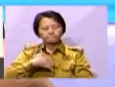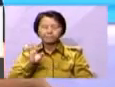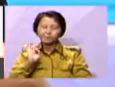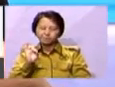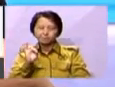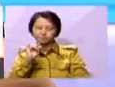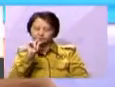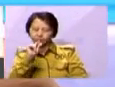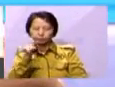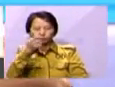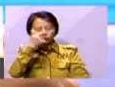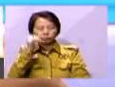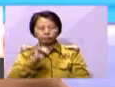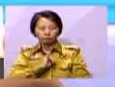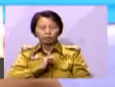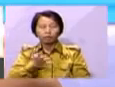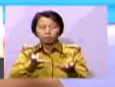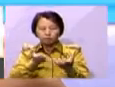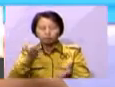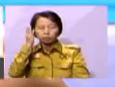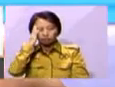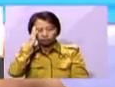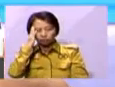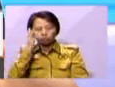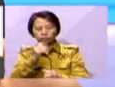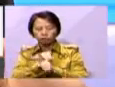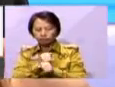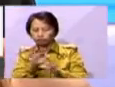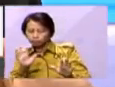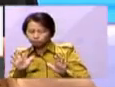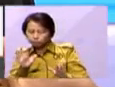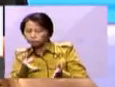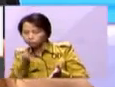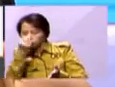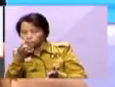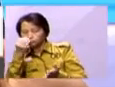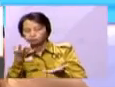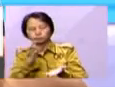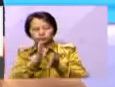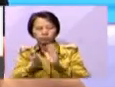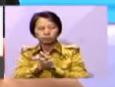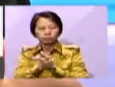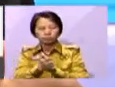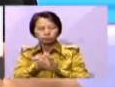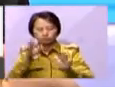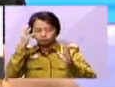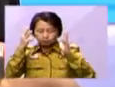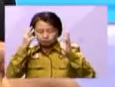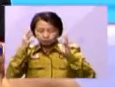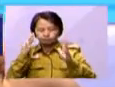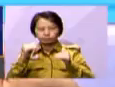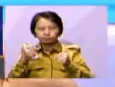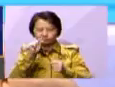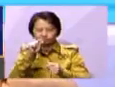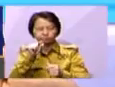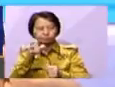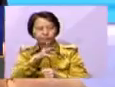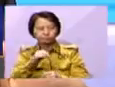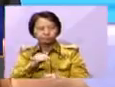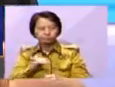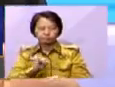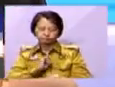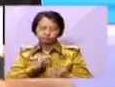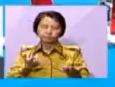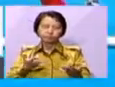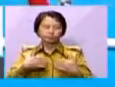okey sikit sebab Ain dah tahu Ain dapat poin awal kan. Jadi Ain perlu kontrol sikit. Jadi Ain rasa happy